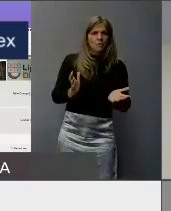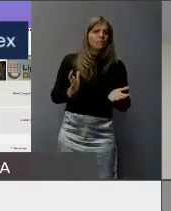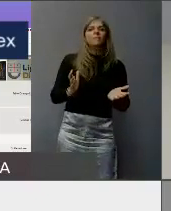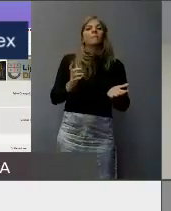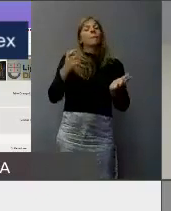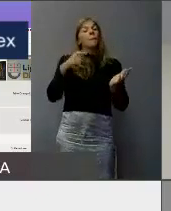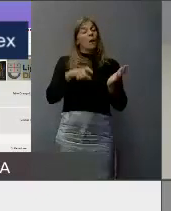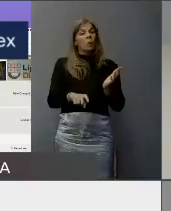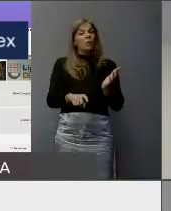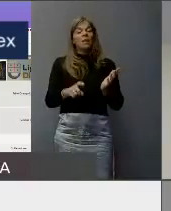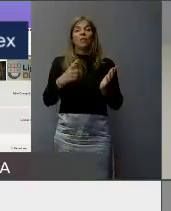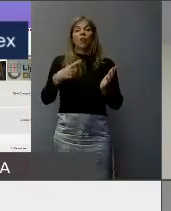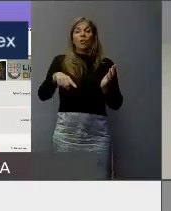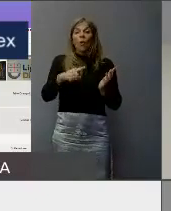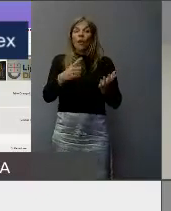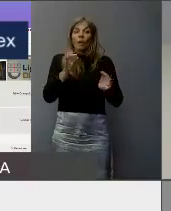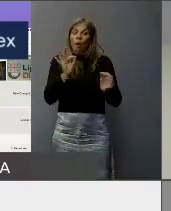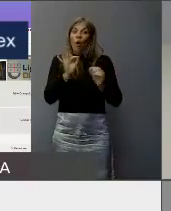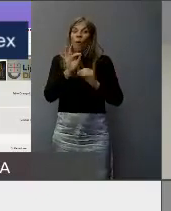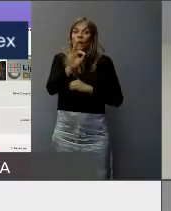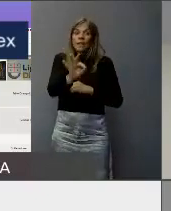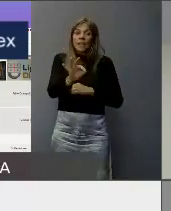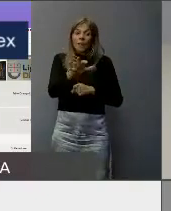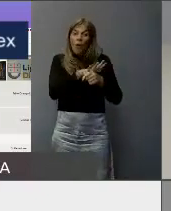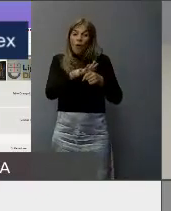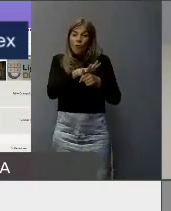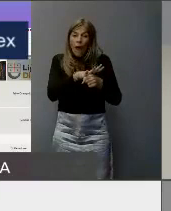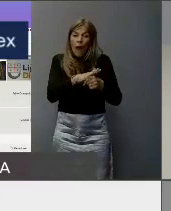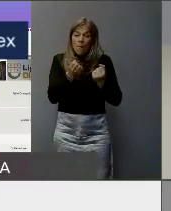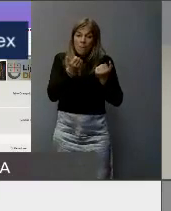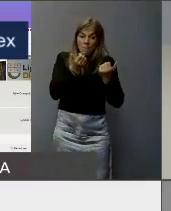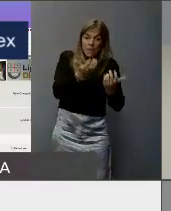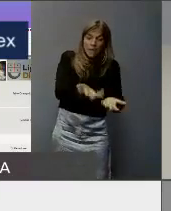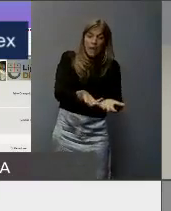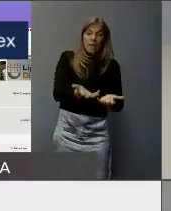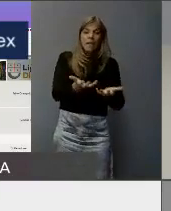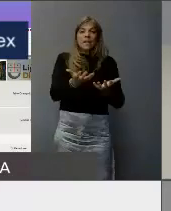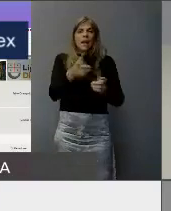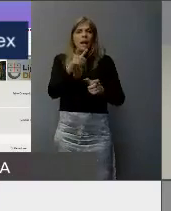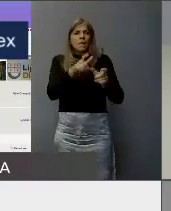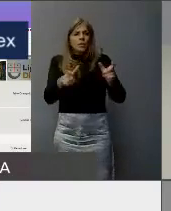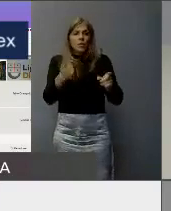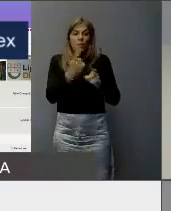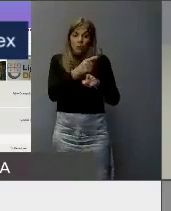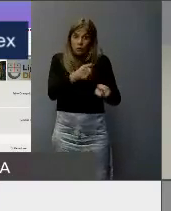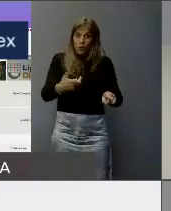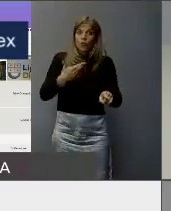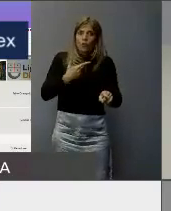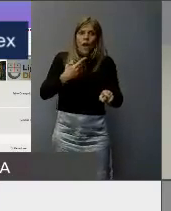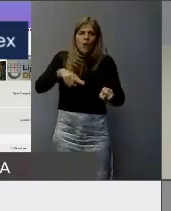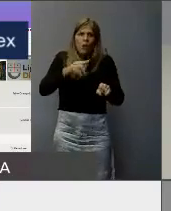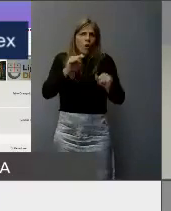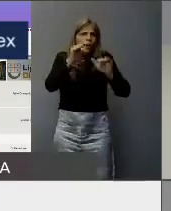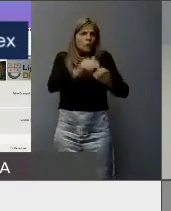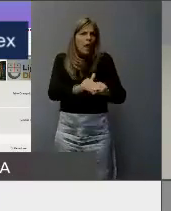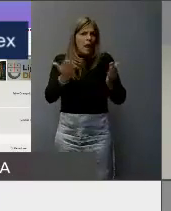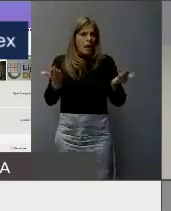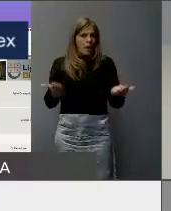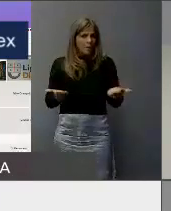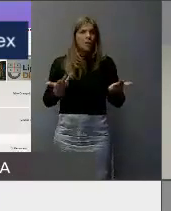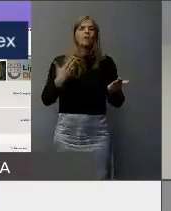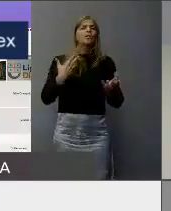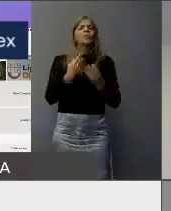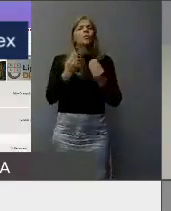tutelare tutte quelle famiglie e tutte quelle famiglie e di persone bisognose ci sono molte famiglie che non riescono a